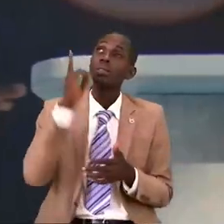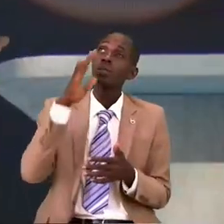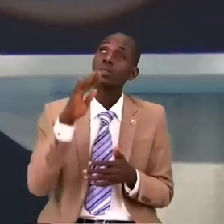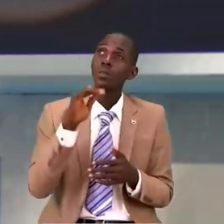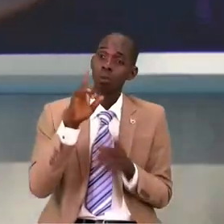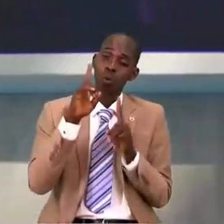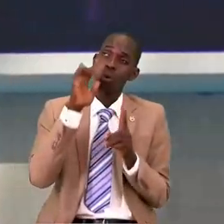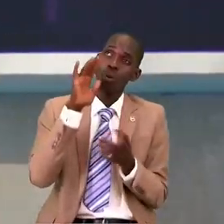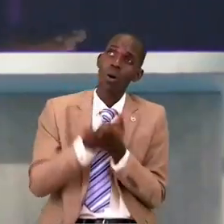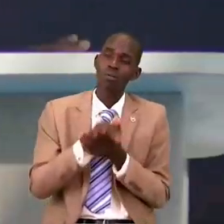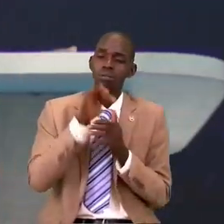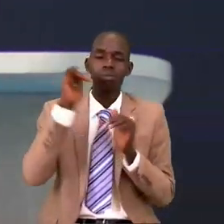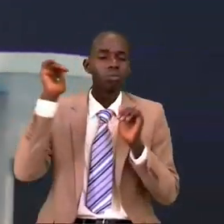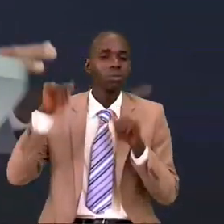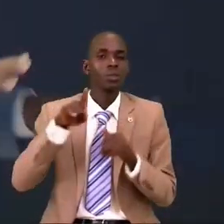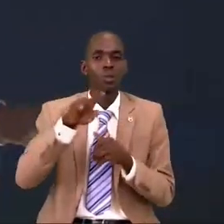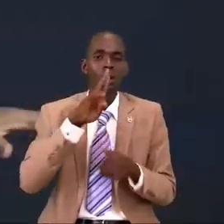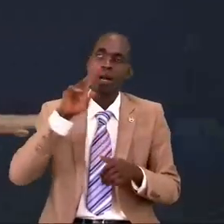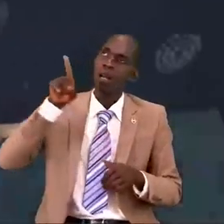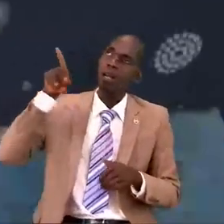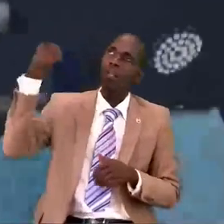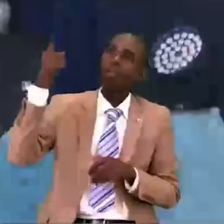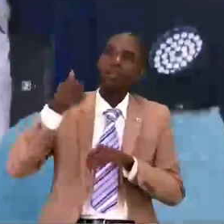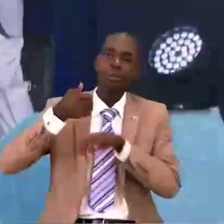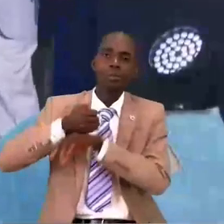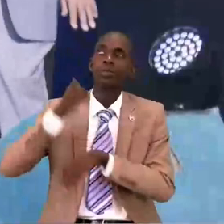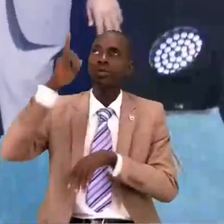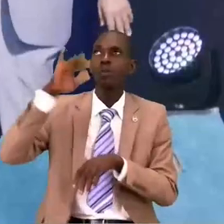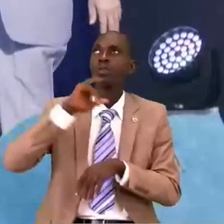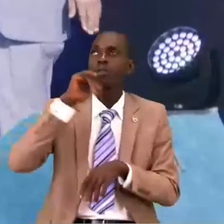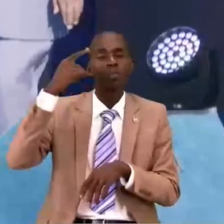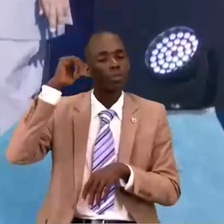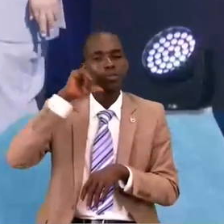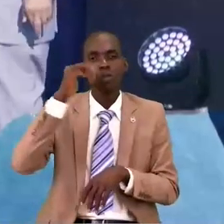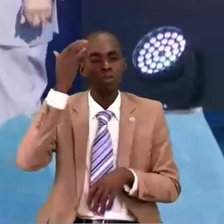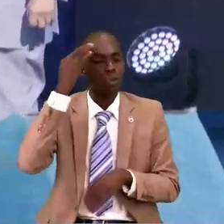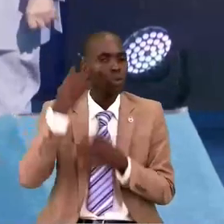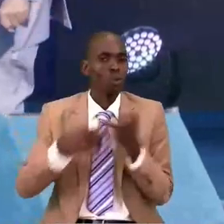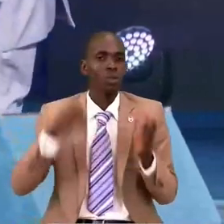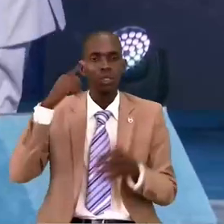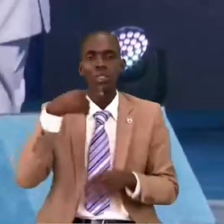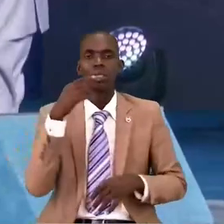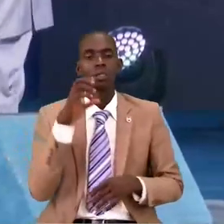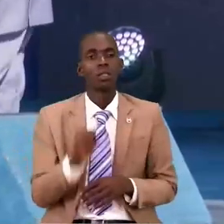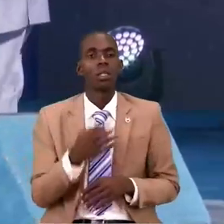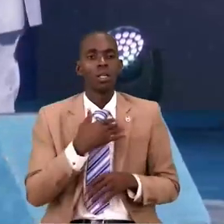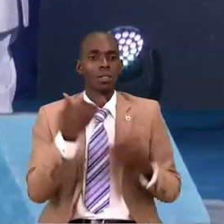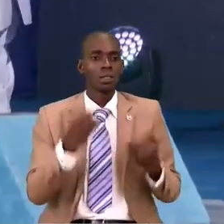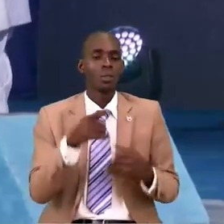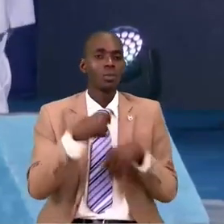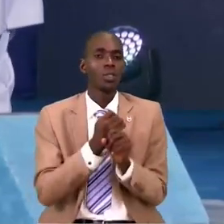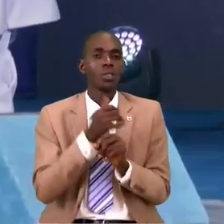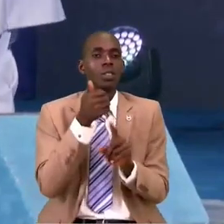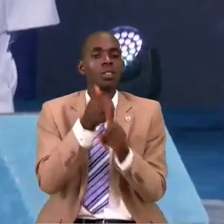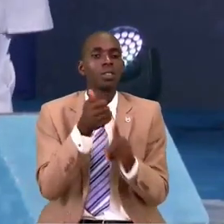d'irraisonnable. Maintenant, toi, tu te fais roi assis sur le trône. Et tu dis, Dieu, quitte